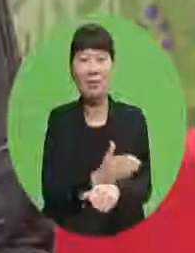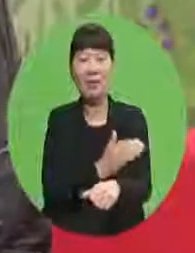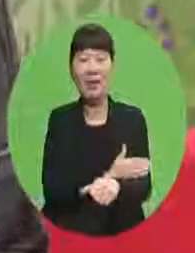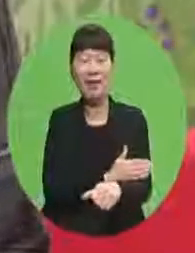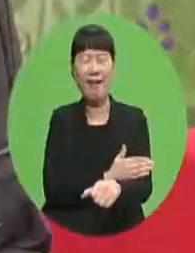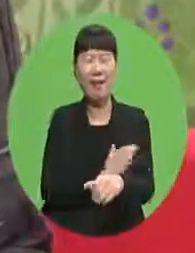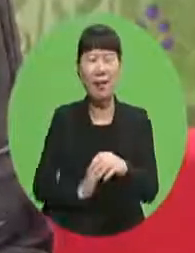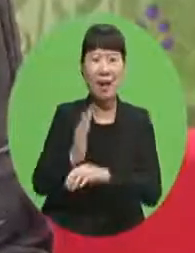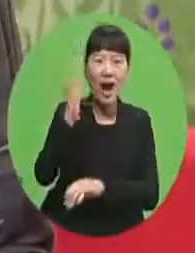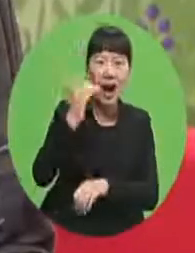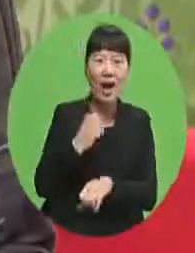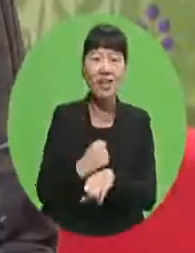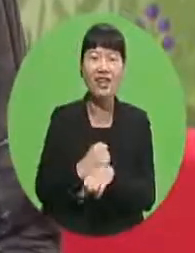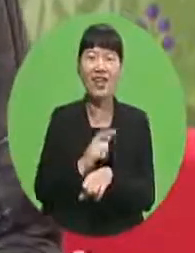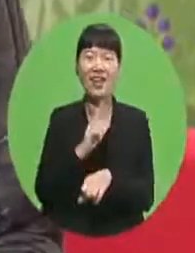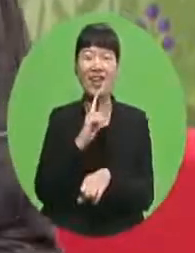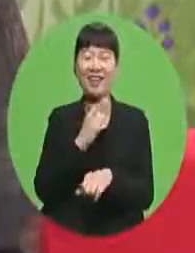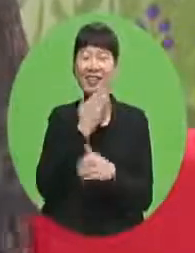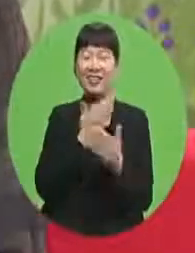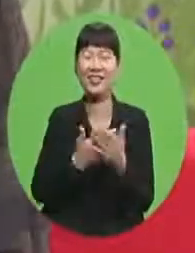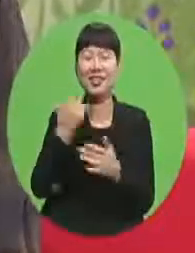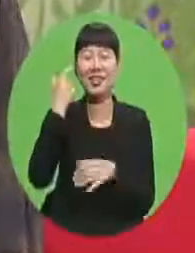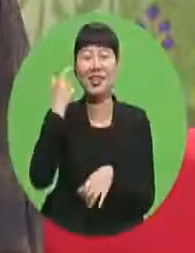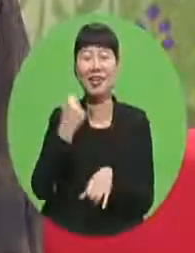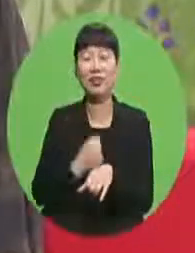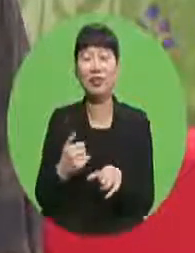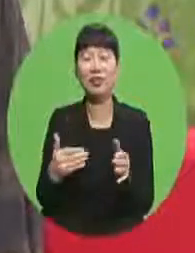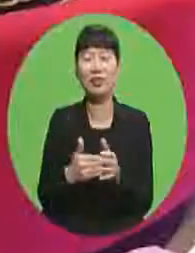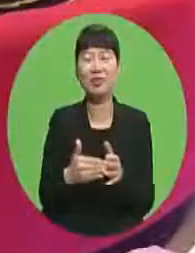이 네. 리액션이 얼마나 중요합니까, 네네네네. 선생님. 그래, 뭐 그렇게 생각들을 하시더라고요. 네네. 네.